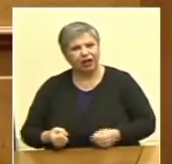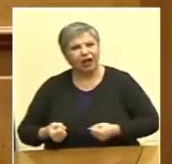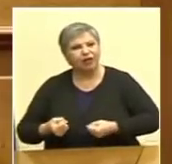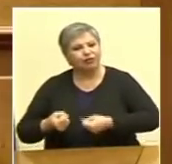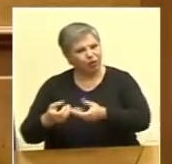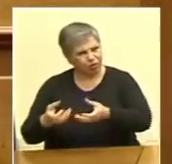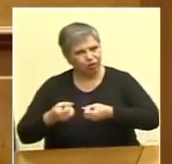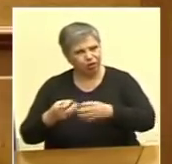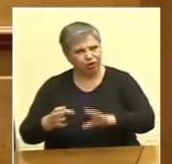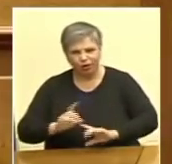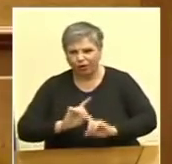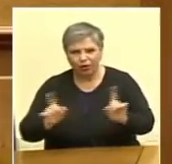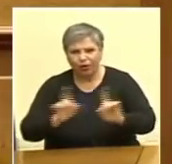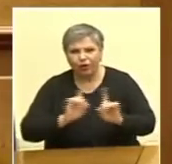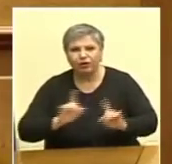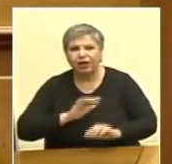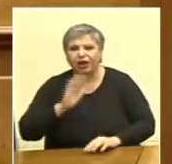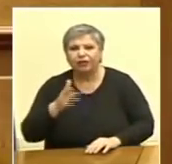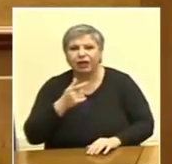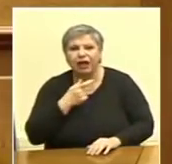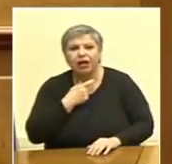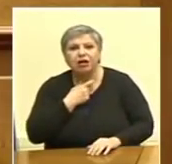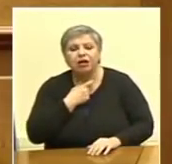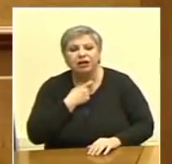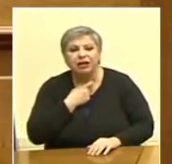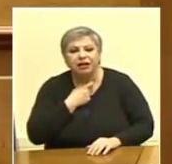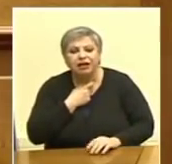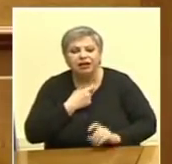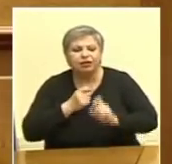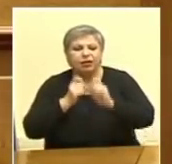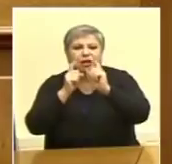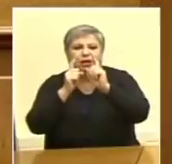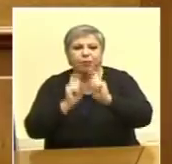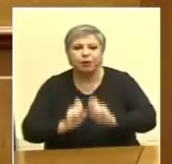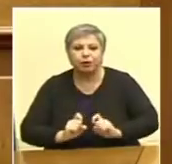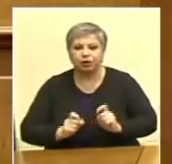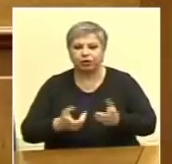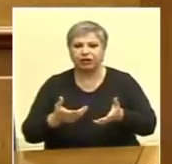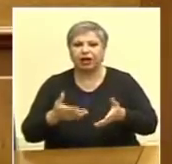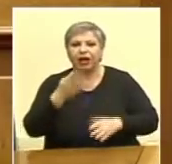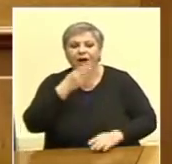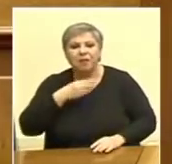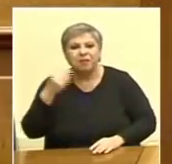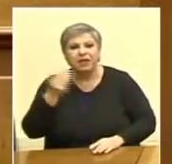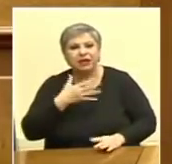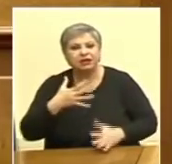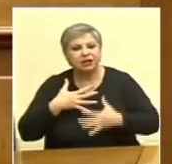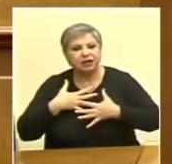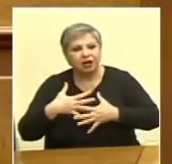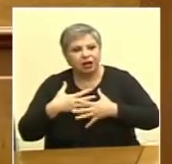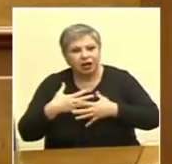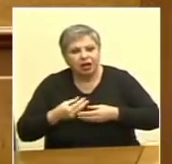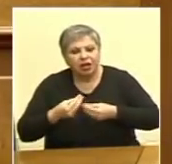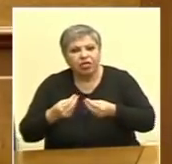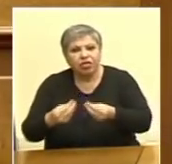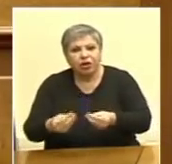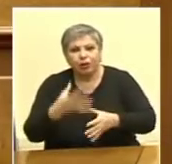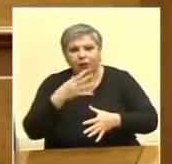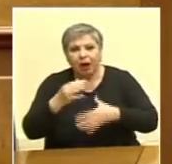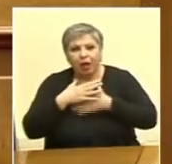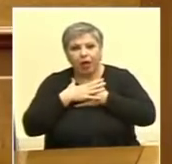αναγκαίες ανάσες. Αναγκαίες ανάσες και δίκαιες παρεμβάσεις για τον κόσμο της δουλειάς, για